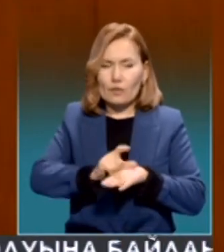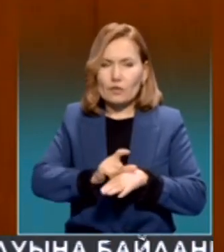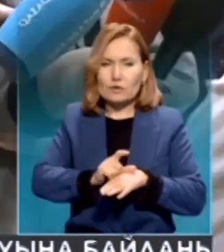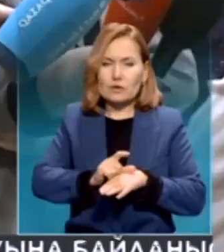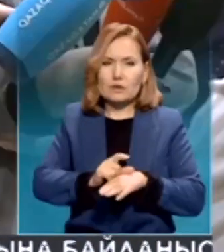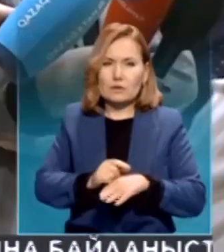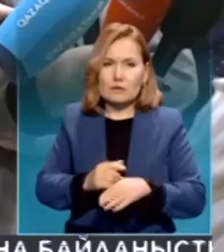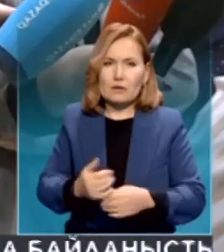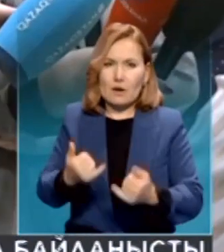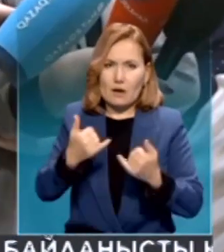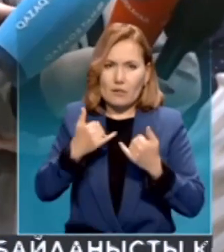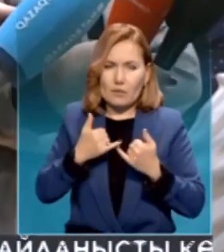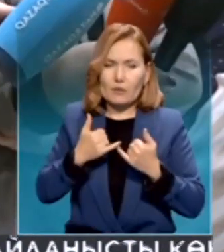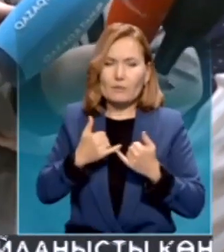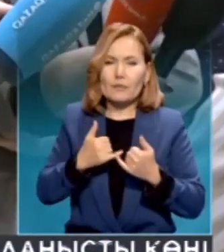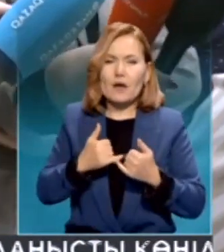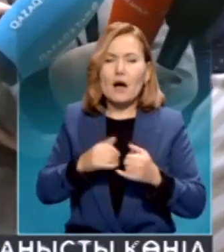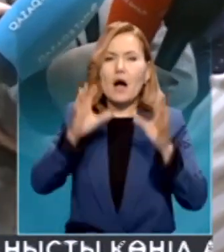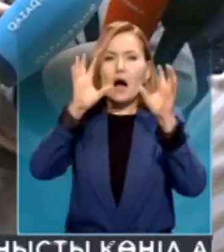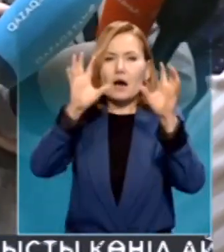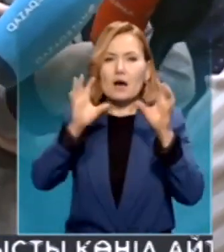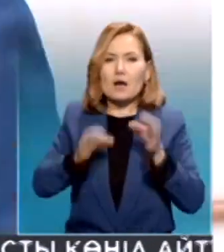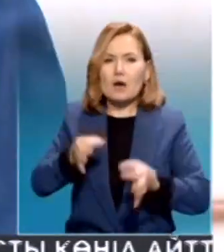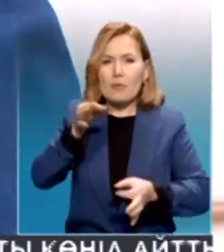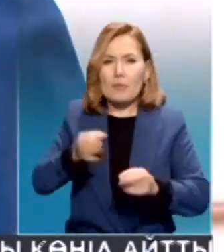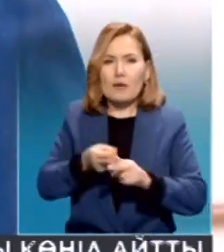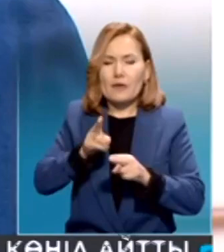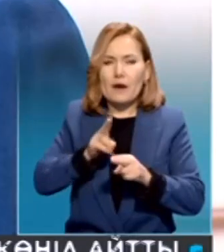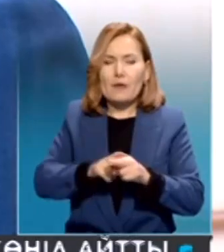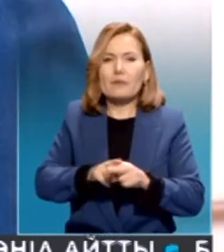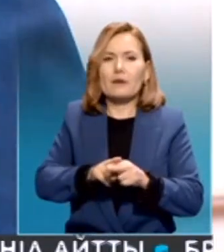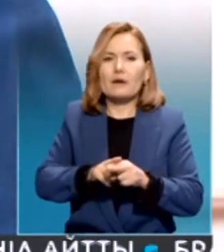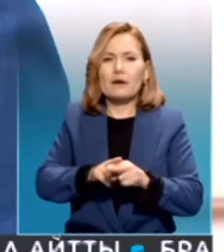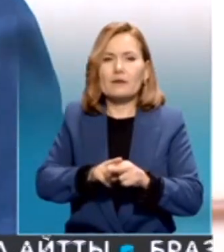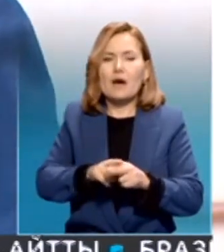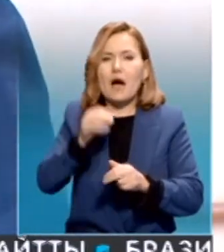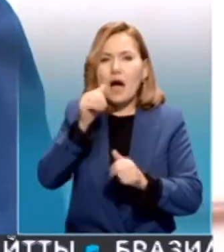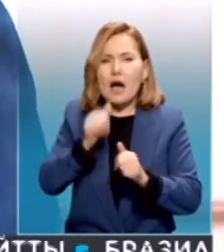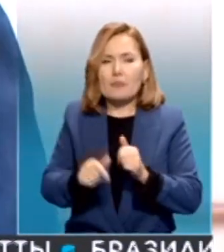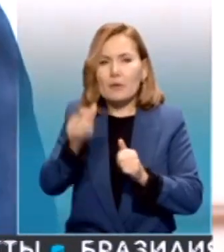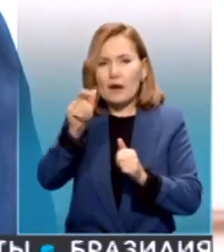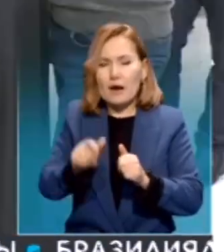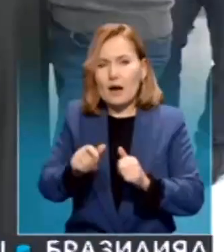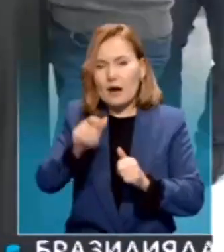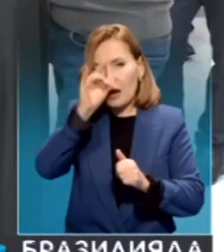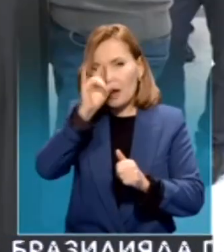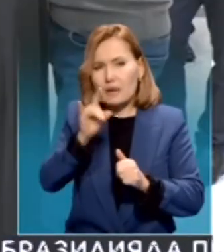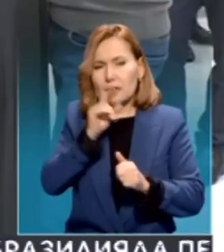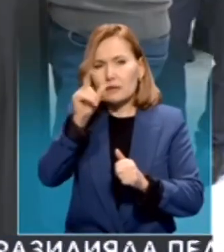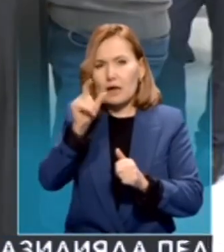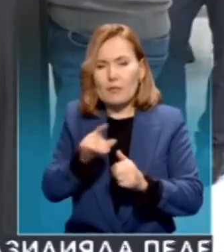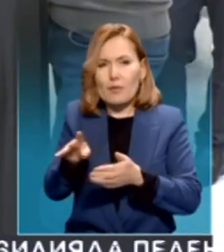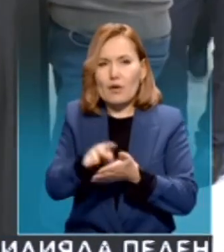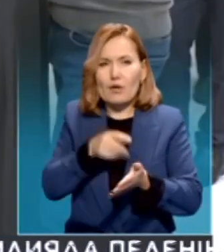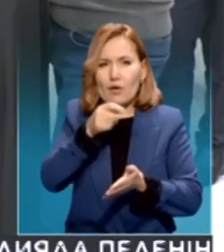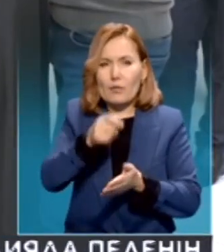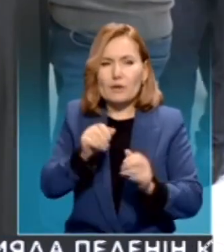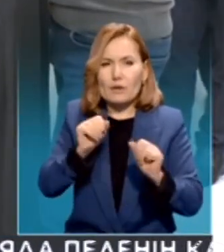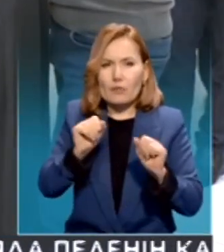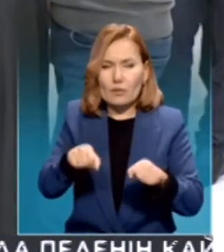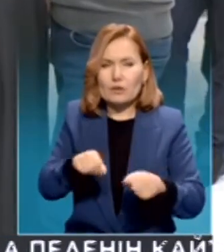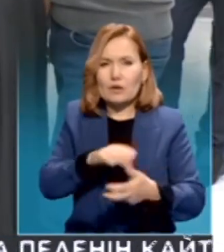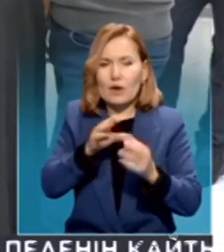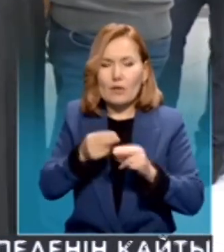абырой. Конституциялық сотқа енді кез келген Қазақстан азаматы жүгіне алады. Бұрын мұндай мүмкіндік болмаған, тек